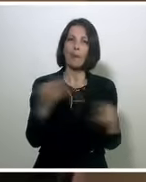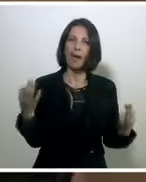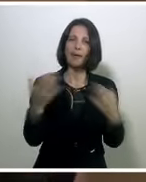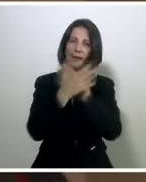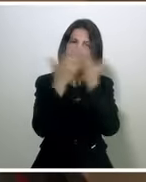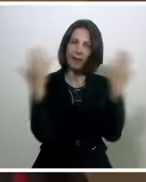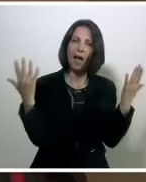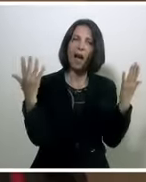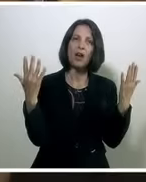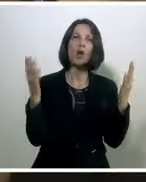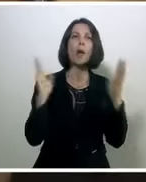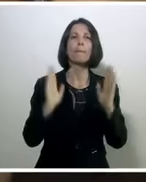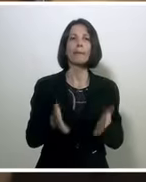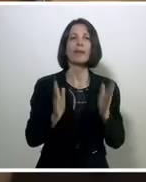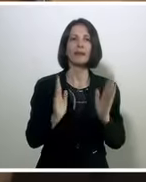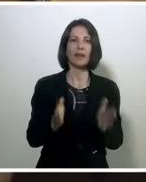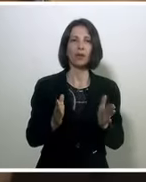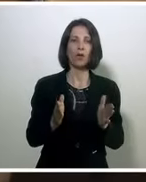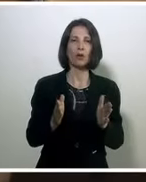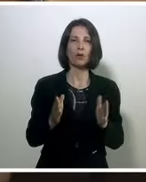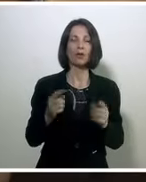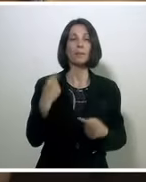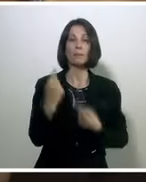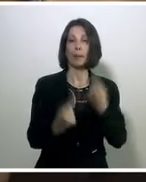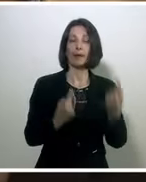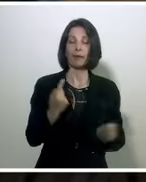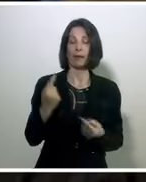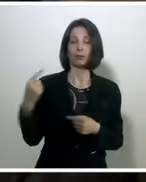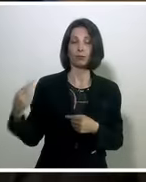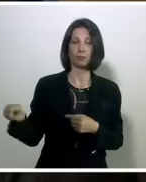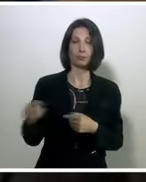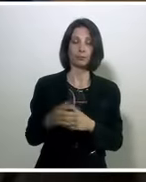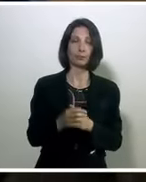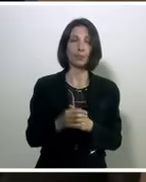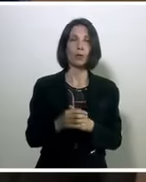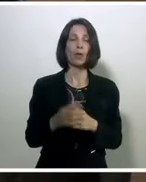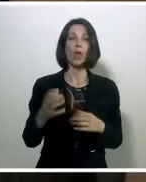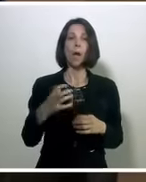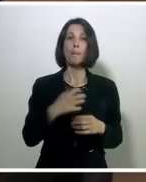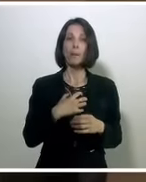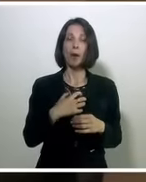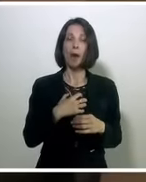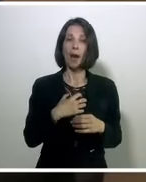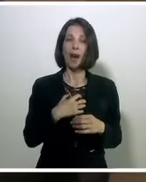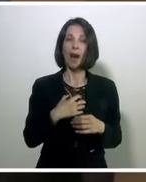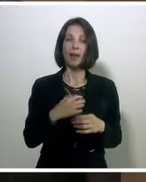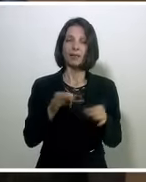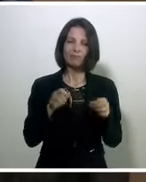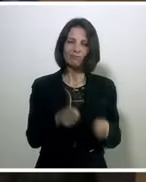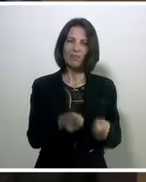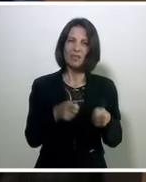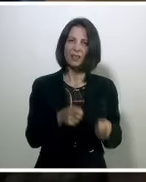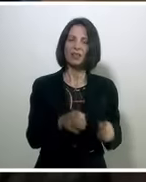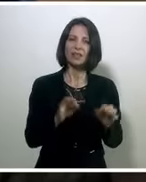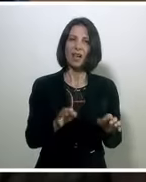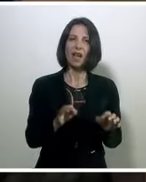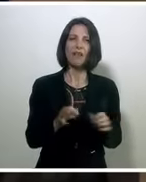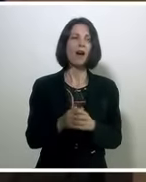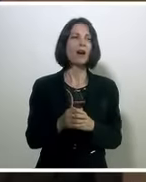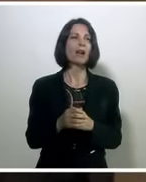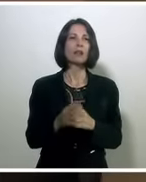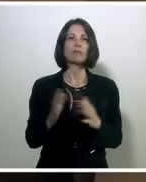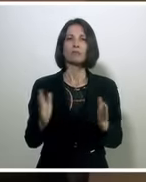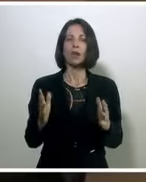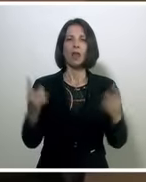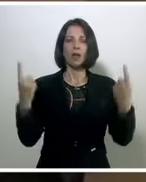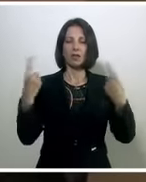incontro i sistemi democratici quel suo insistere sulla questione morale non aveva l'obiettivo di imporre il primato astratto dell'etica alle